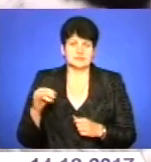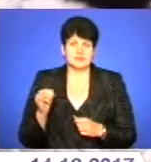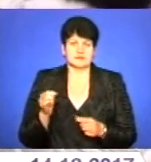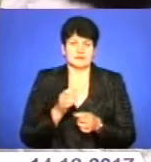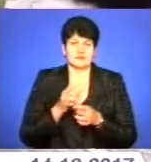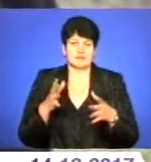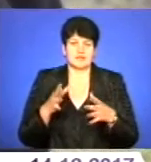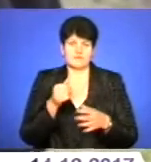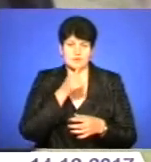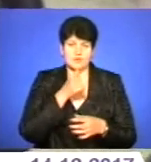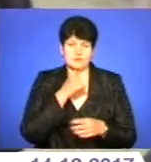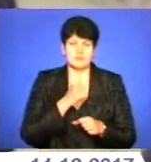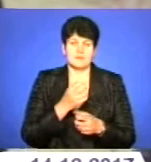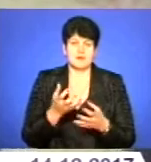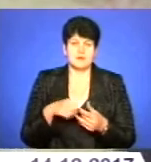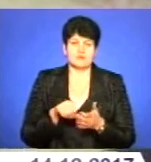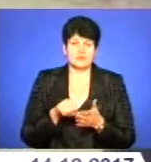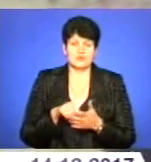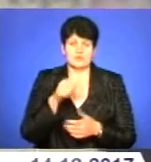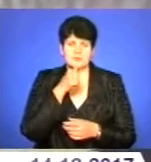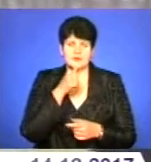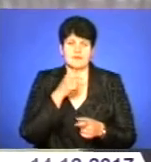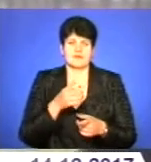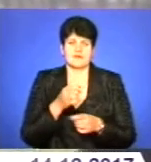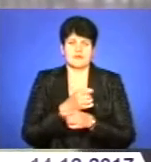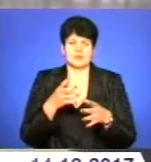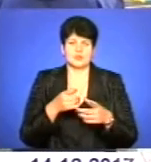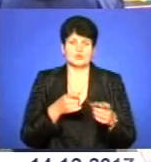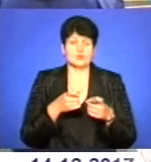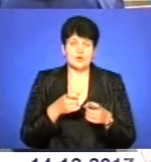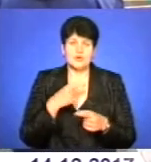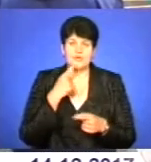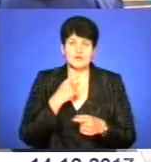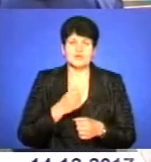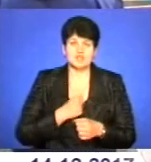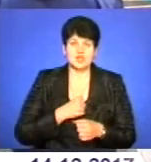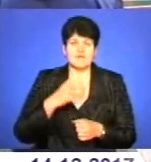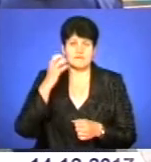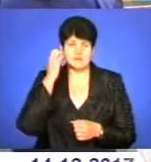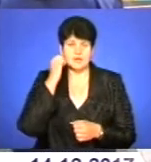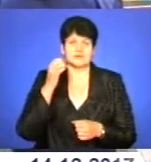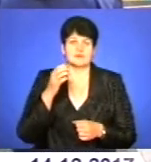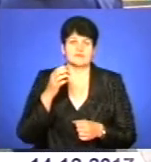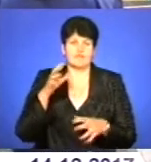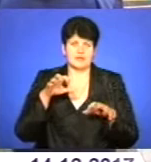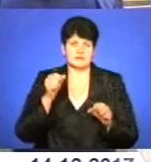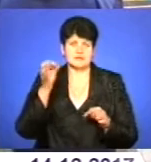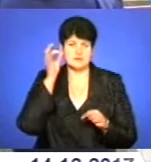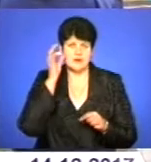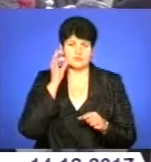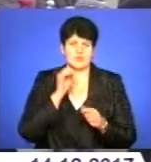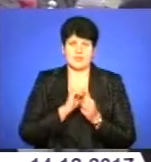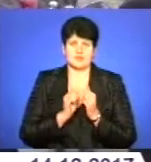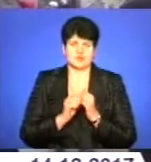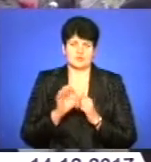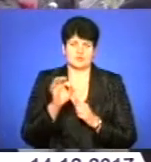випробувань. Брав участь у виготовленні та випробуванні ядерної зброї. Каже, на жаль, влада згадує про атомних солдатів нечасто.